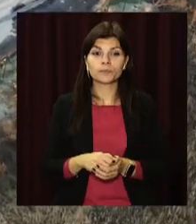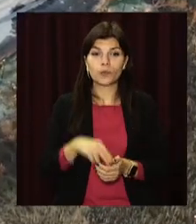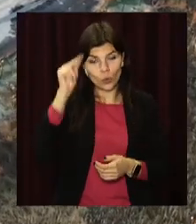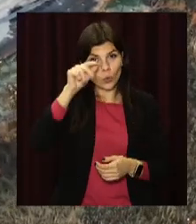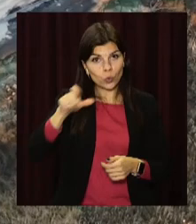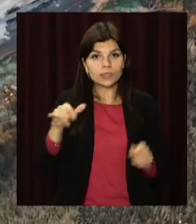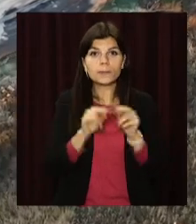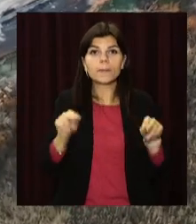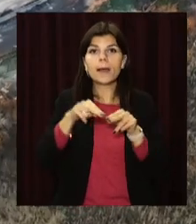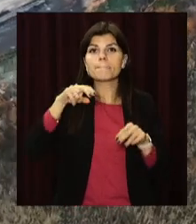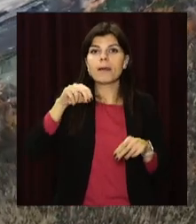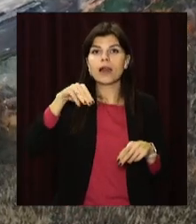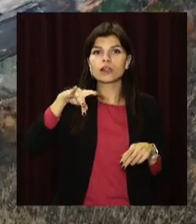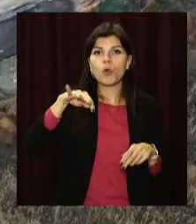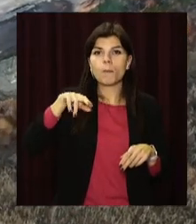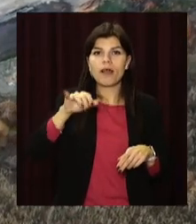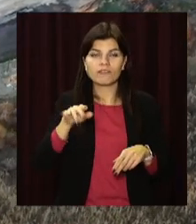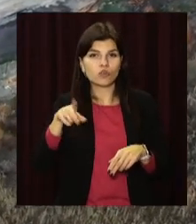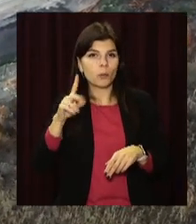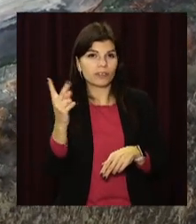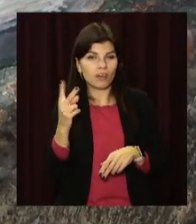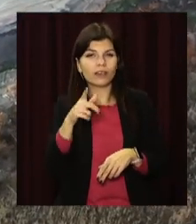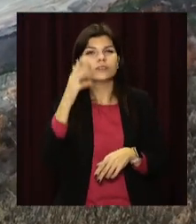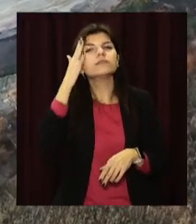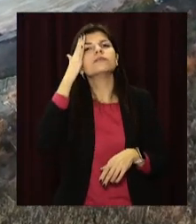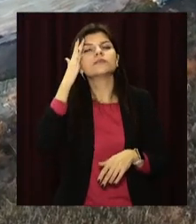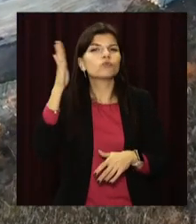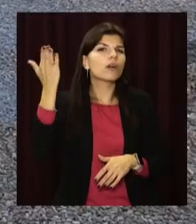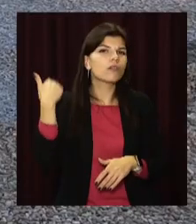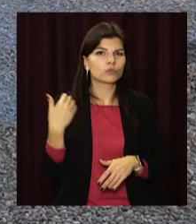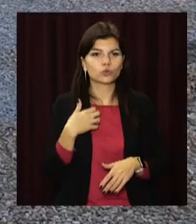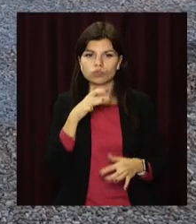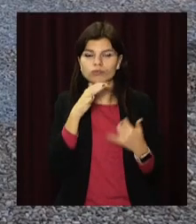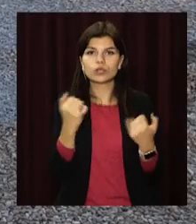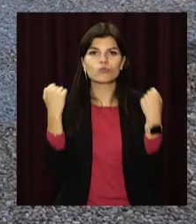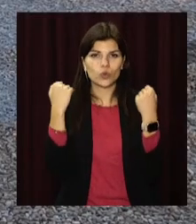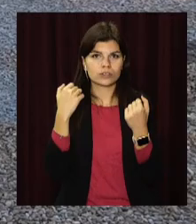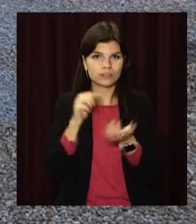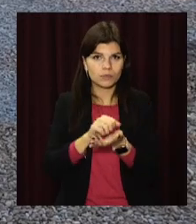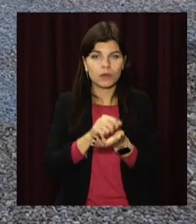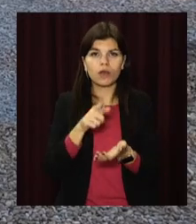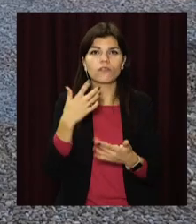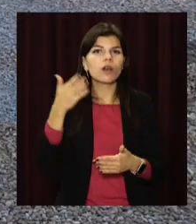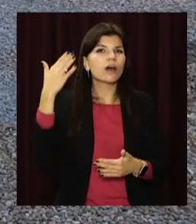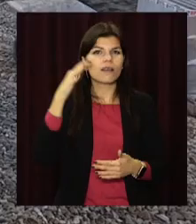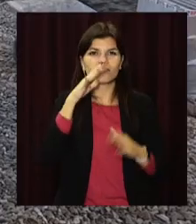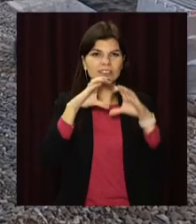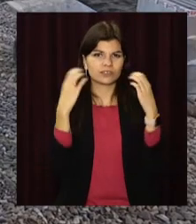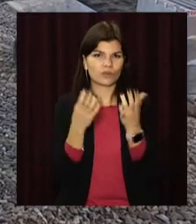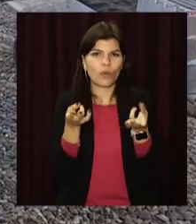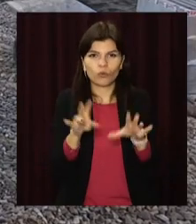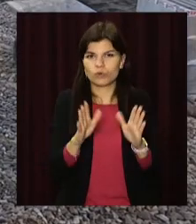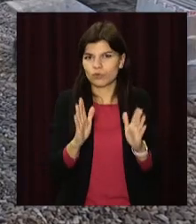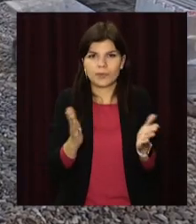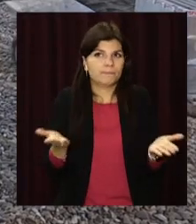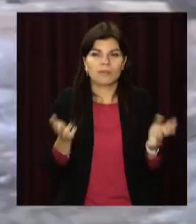та педагоги Петропавлівського ліцею номер 2 давно мріють про сучасний майданчик для занять спортом. Кажуть, від колишнього стадіону лишилася